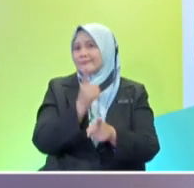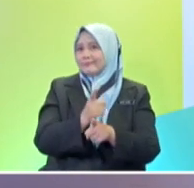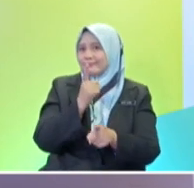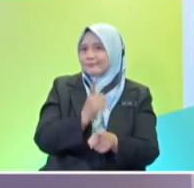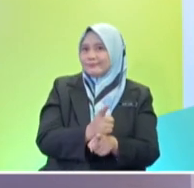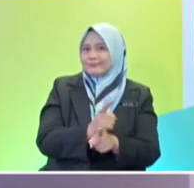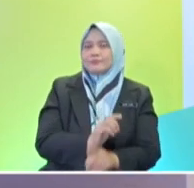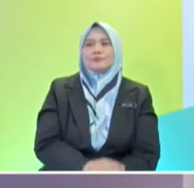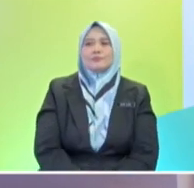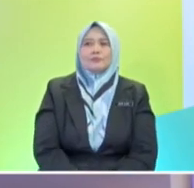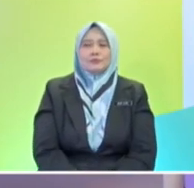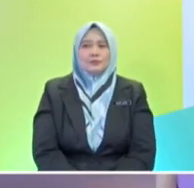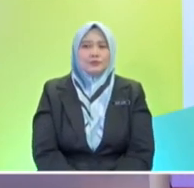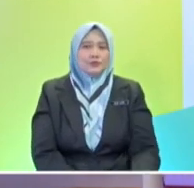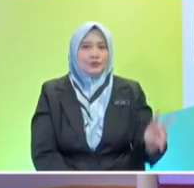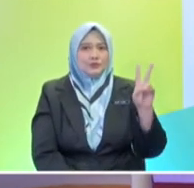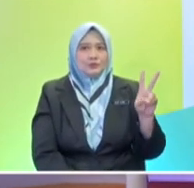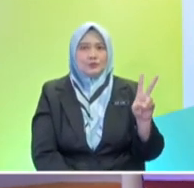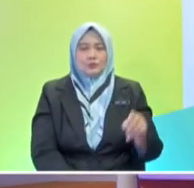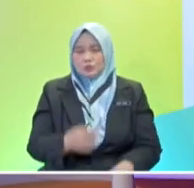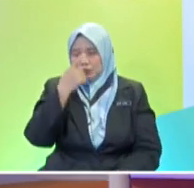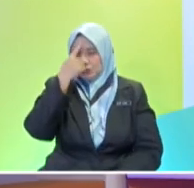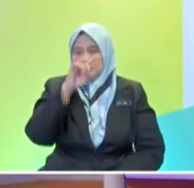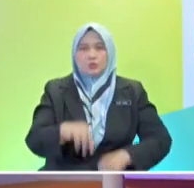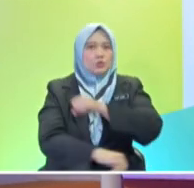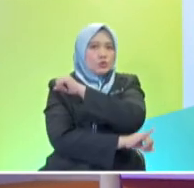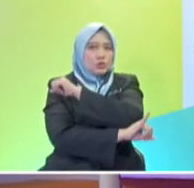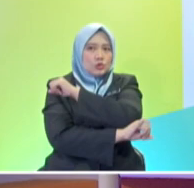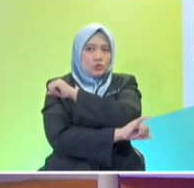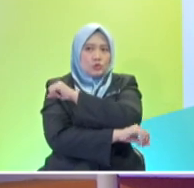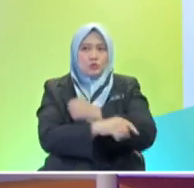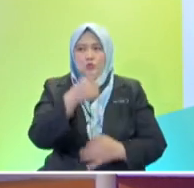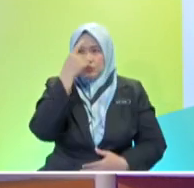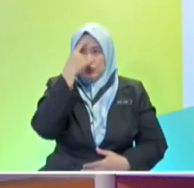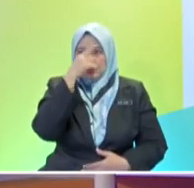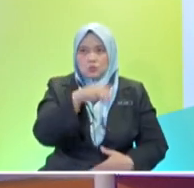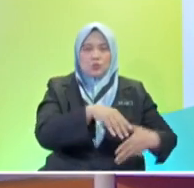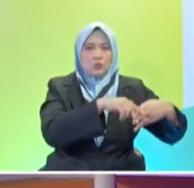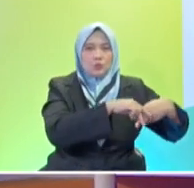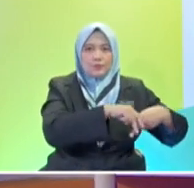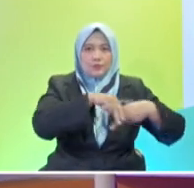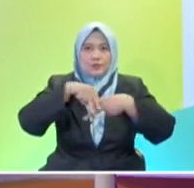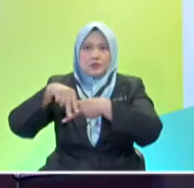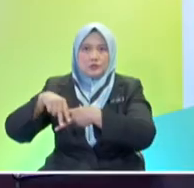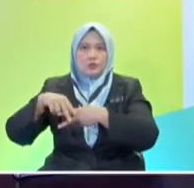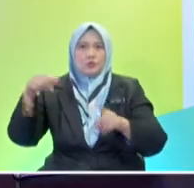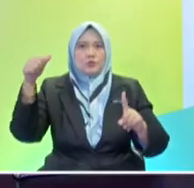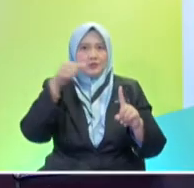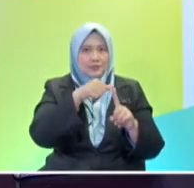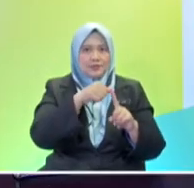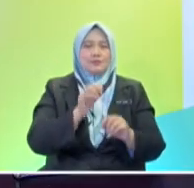situ dah. Okey, yang kedua untuk ekor untuk memandu arah. Betul Mira ya. Sebab